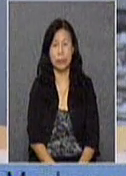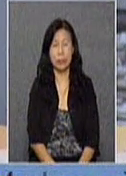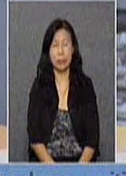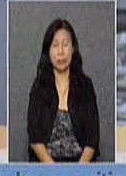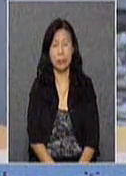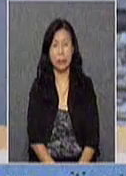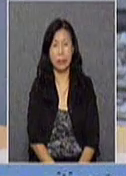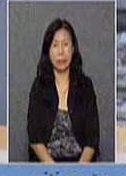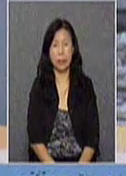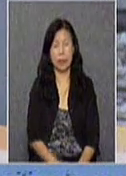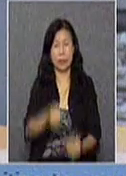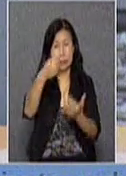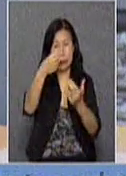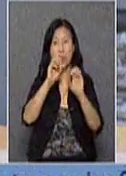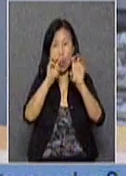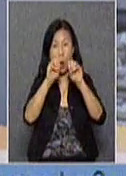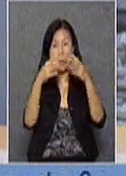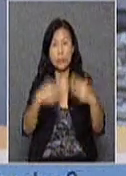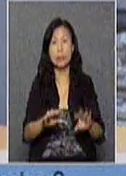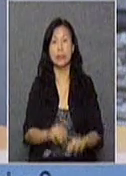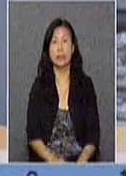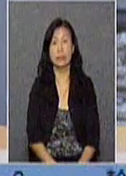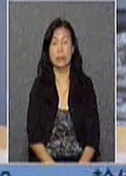這個這樣的論斷，